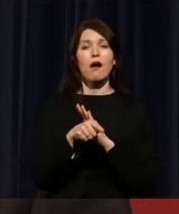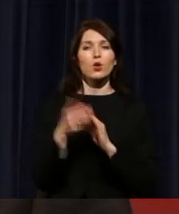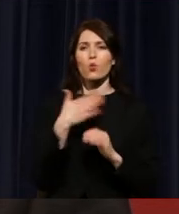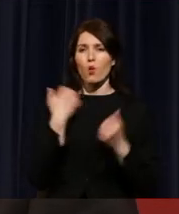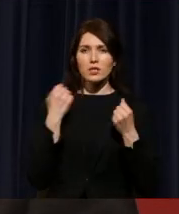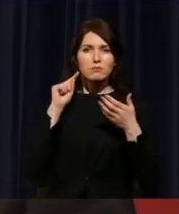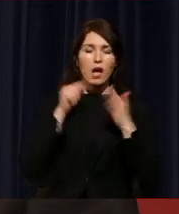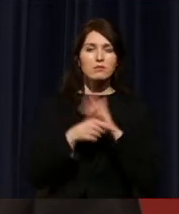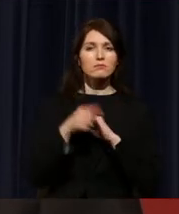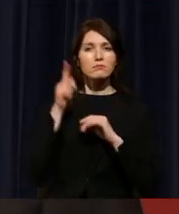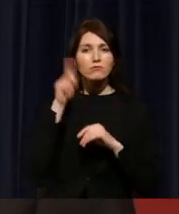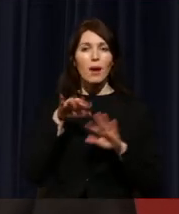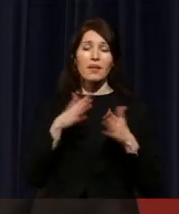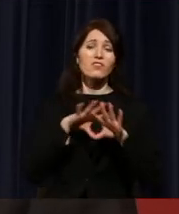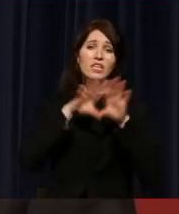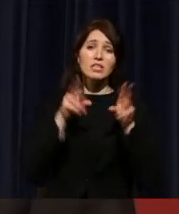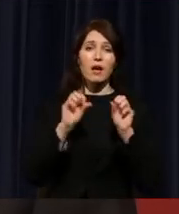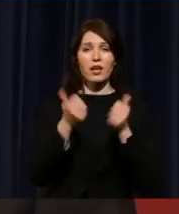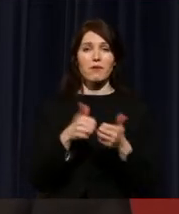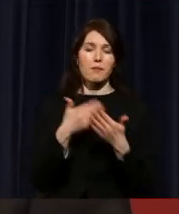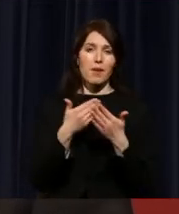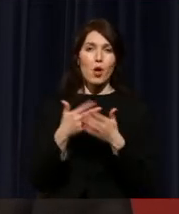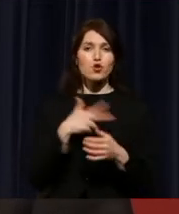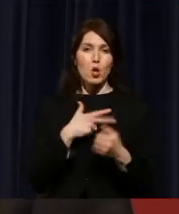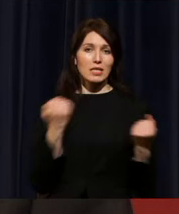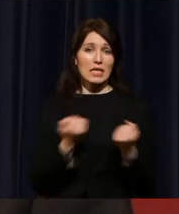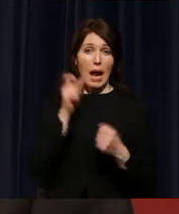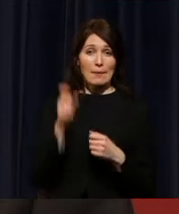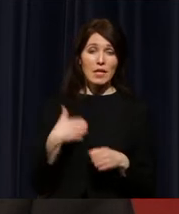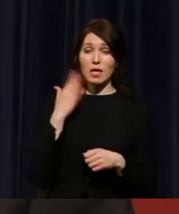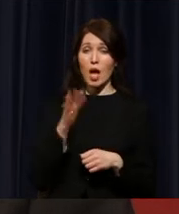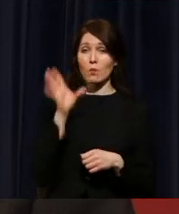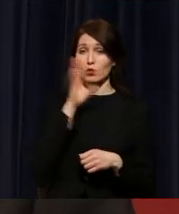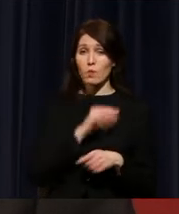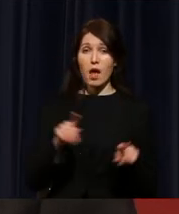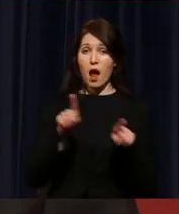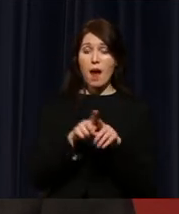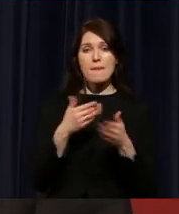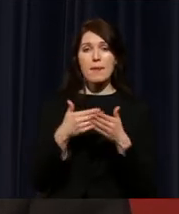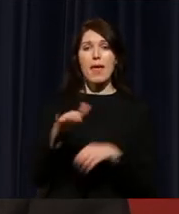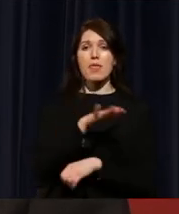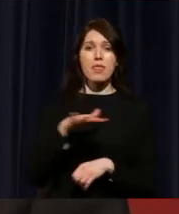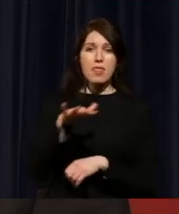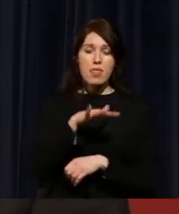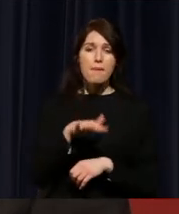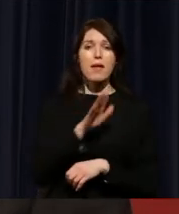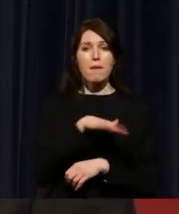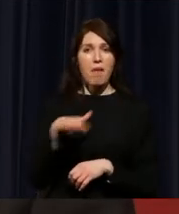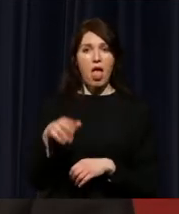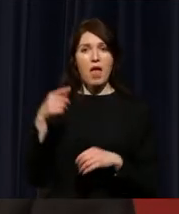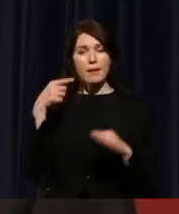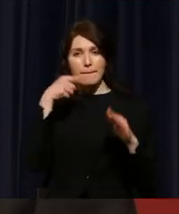ļoti padziļināta, bet, teiksim, vispārīgā veidā. Tādā ziņā sociālam darbiniekam ir jābūt spējīgam arī, piemēram, ejot ģimenei ar bērniem